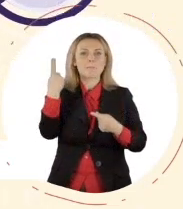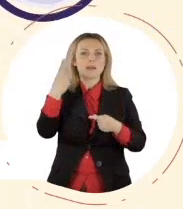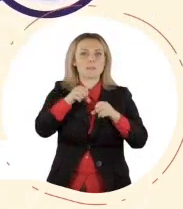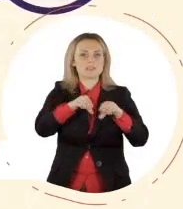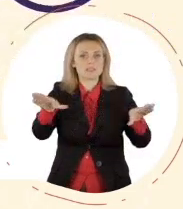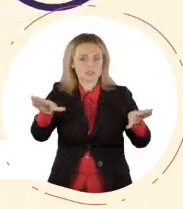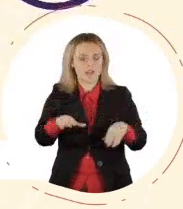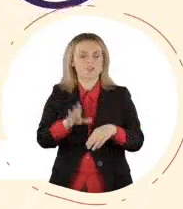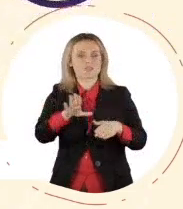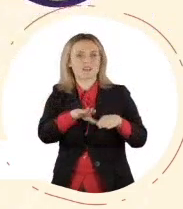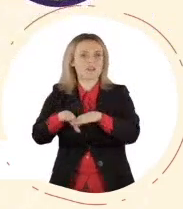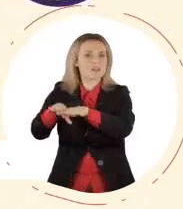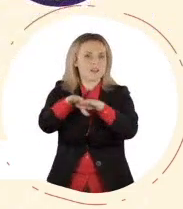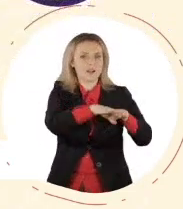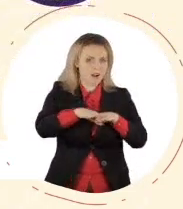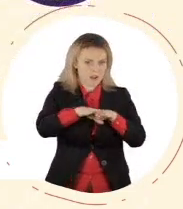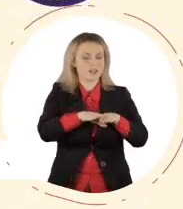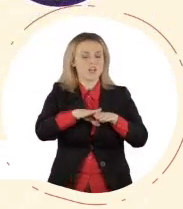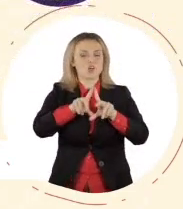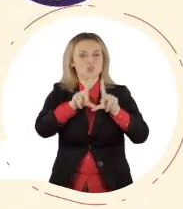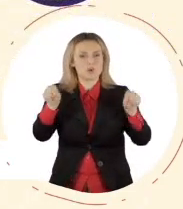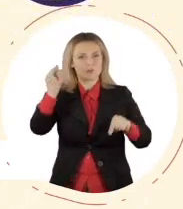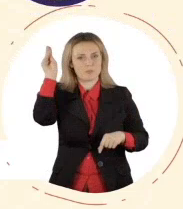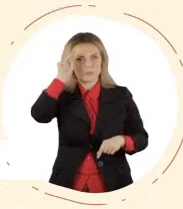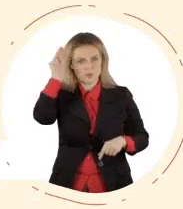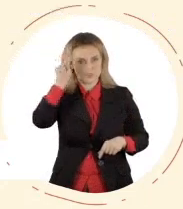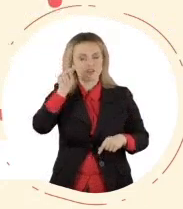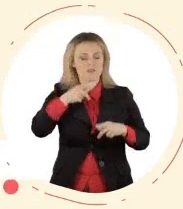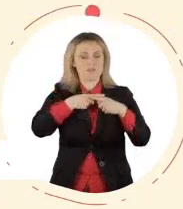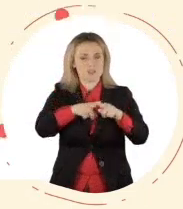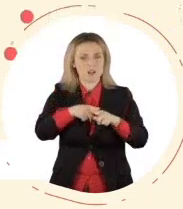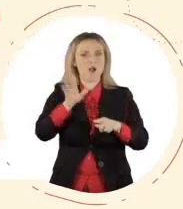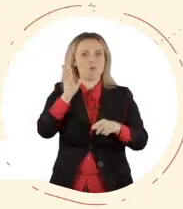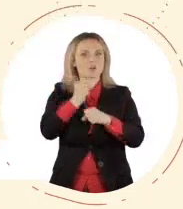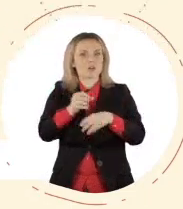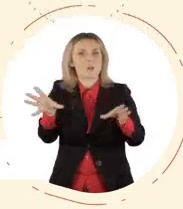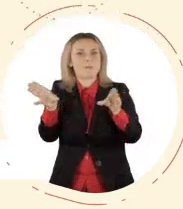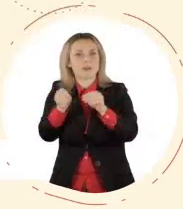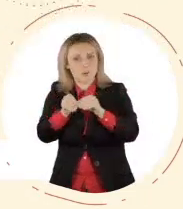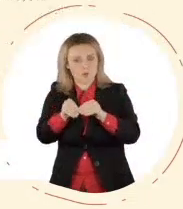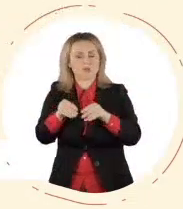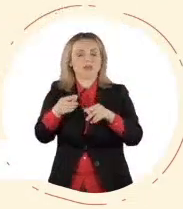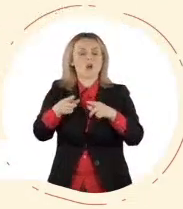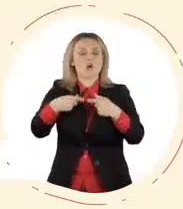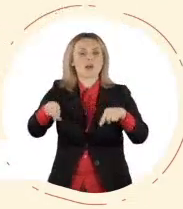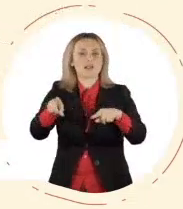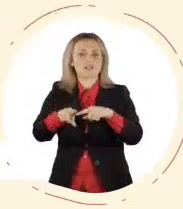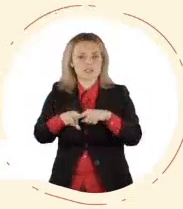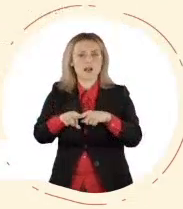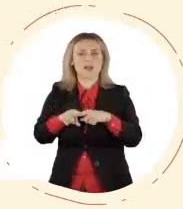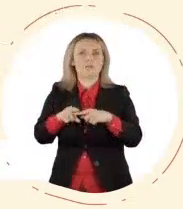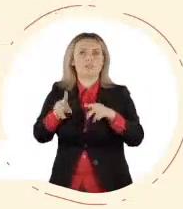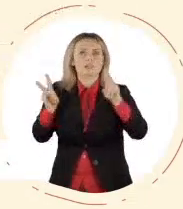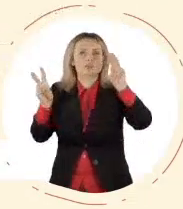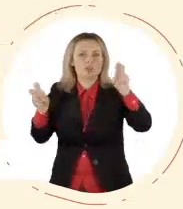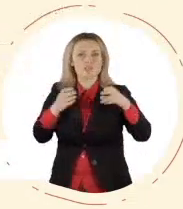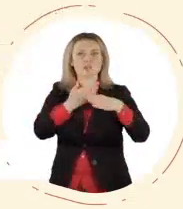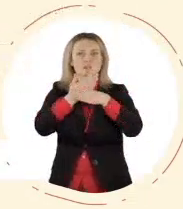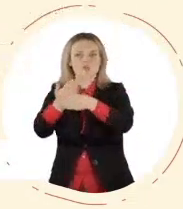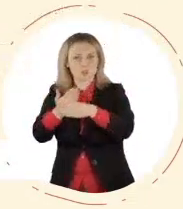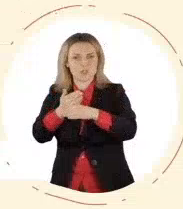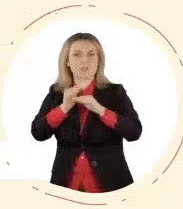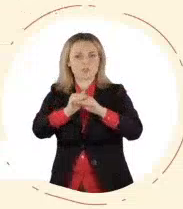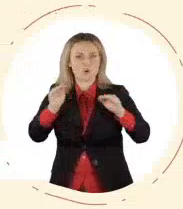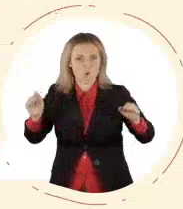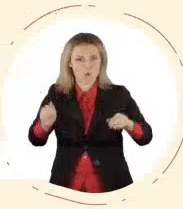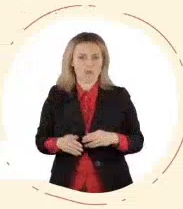la egal la egal în învățământul profesional tehnic. Vom lucra împreună cu TERDESOM, Consiliul Elevilor din Învățământul